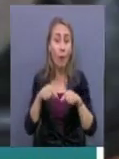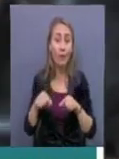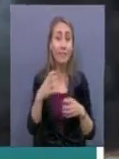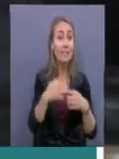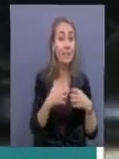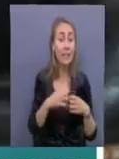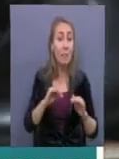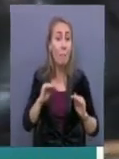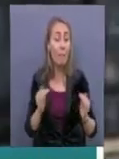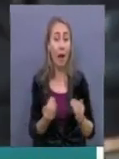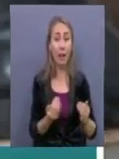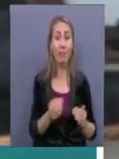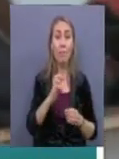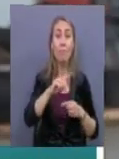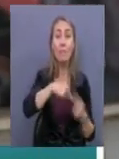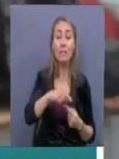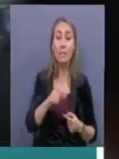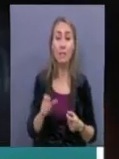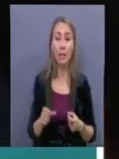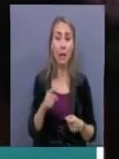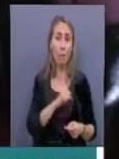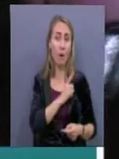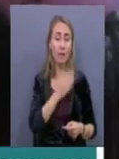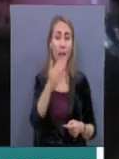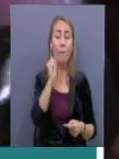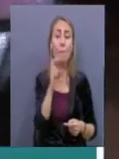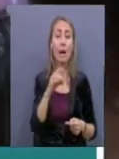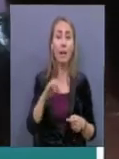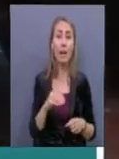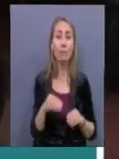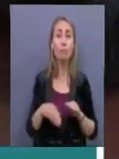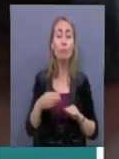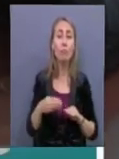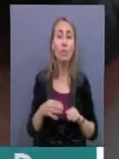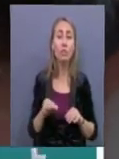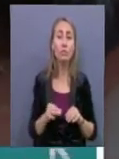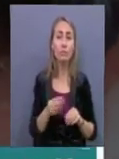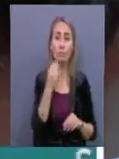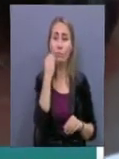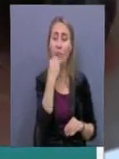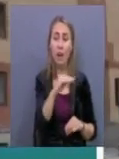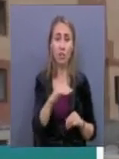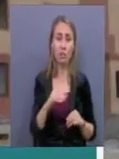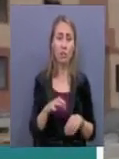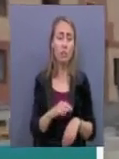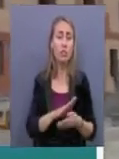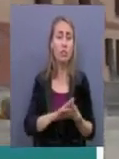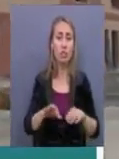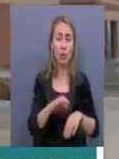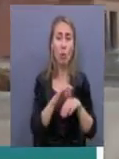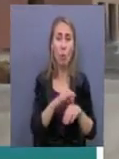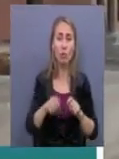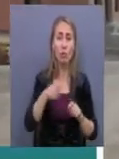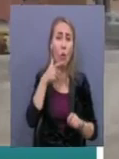жоғары сапалы аяқ киім тігілуде. Әзірге тапсырыс бойынша еңбек етіп отырған ағайынды етікшілер кәсібін кеңейткісі келеді. Қояндыда 64